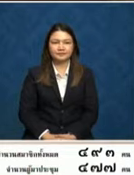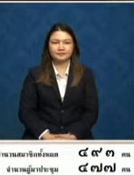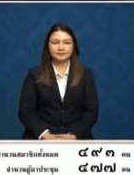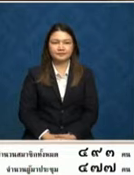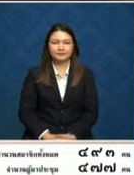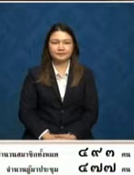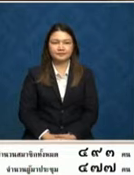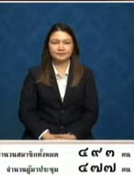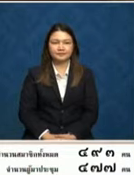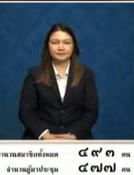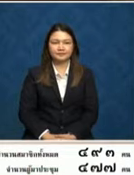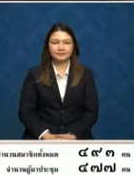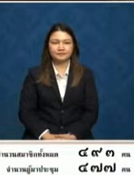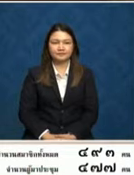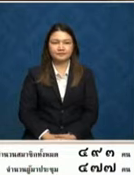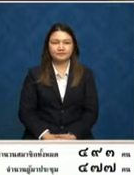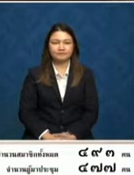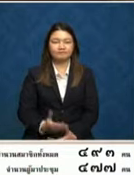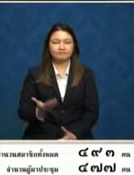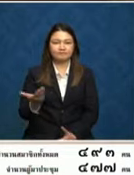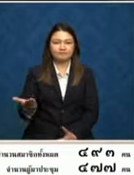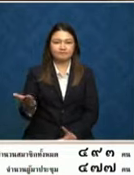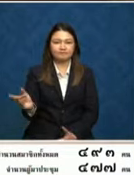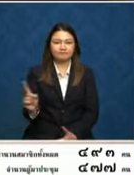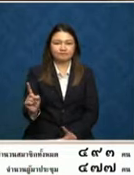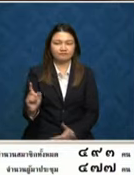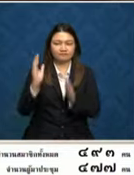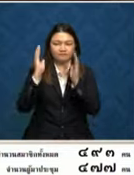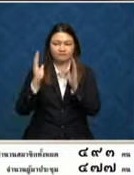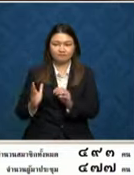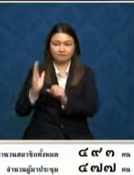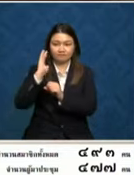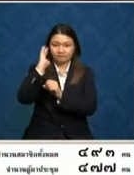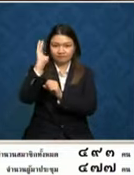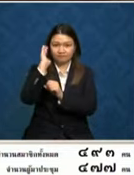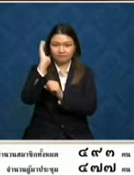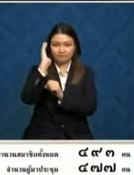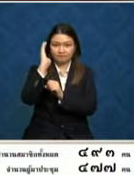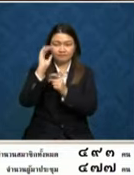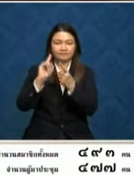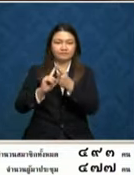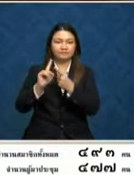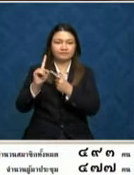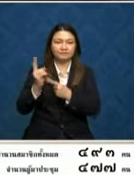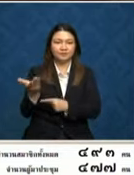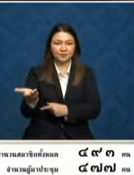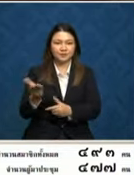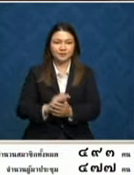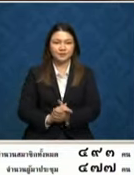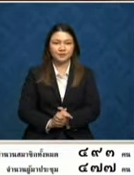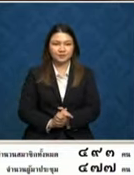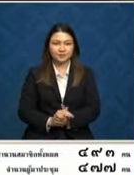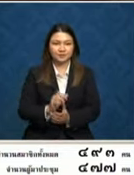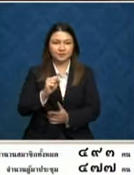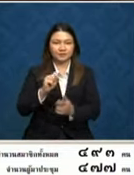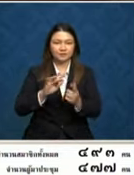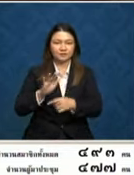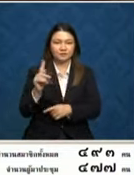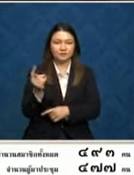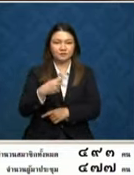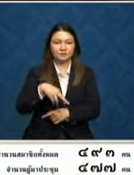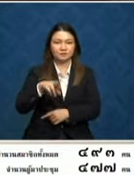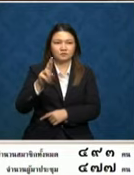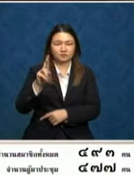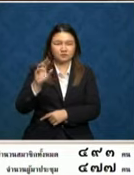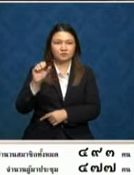ขอเชิญผู้สงวนคำแปรยตินะครับท่านแรกก็เชิญคุณสุรทินพิจารณ์ครับ